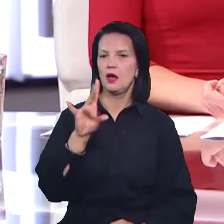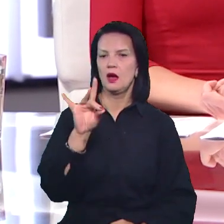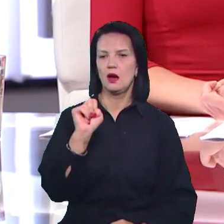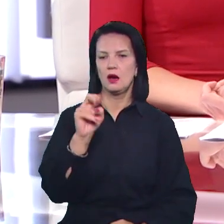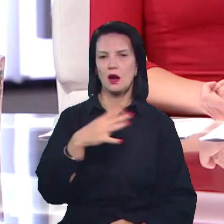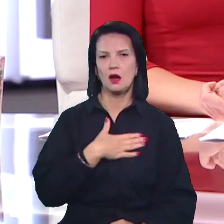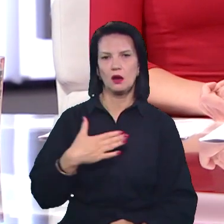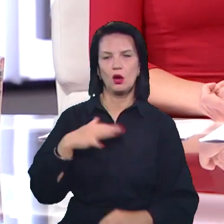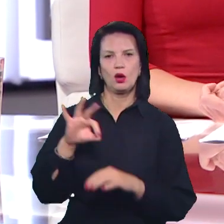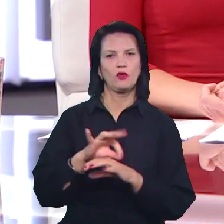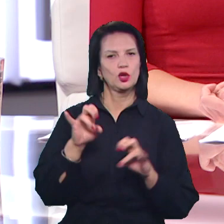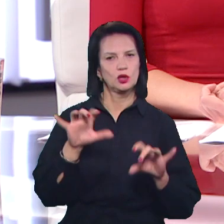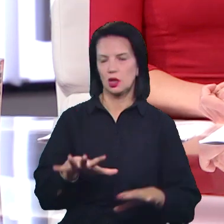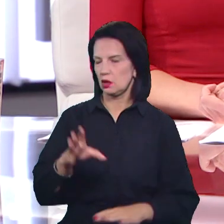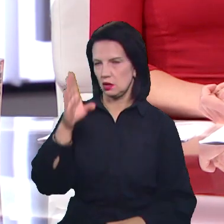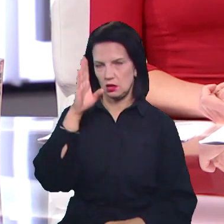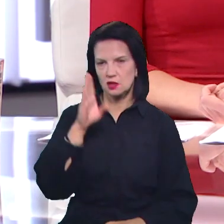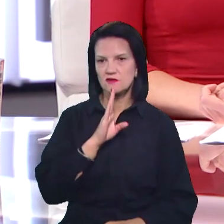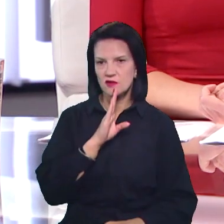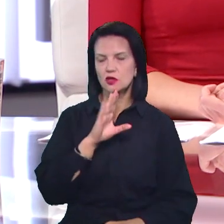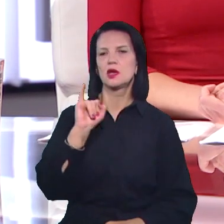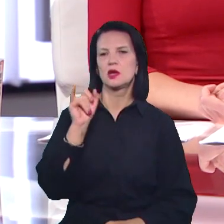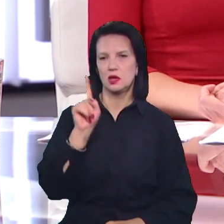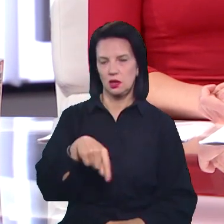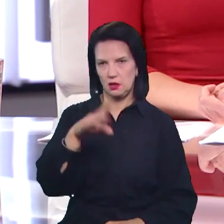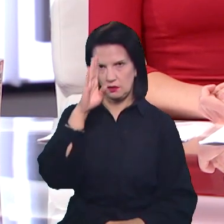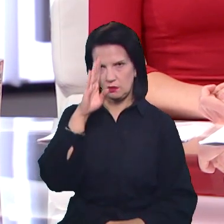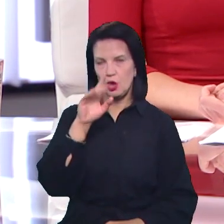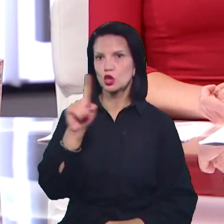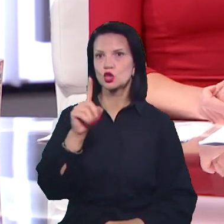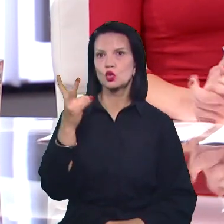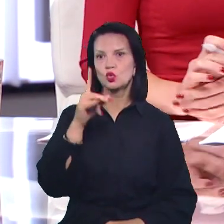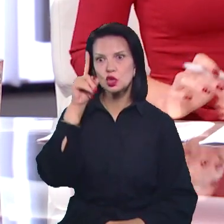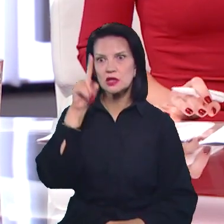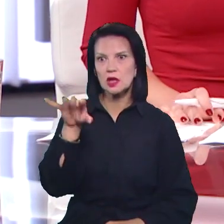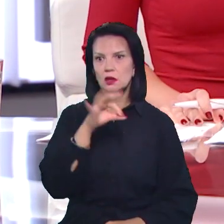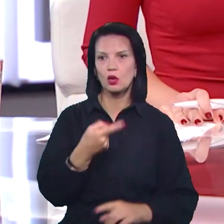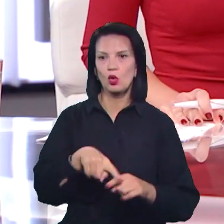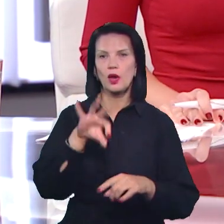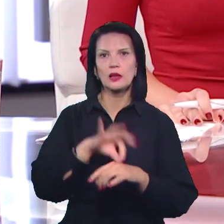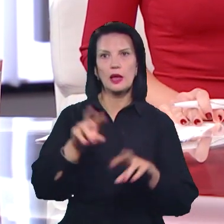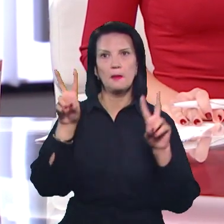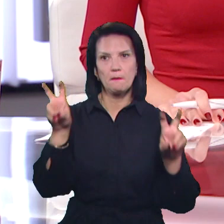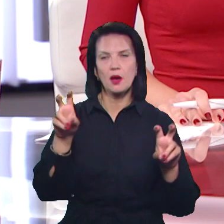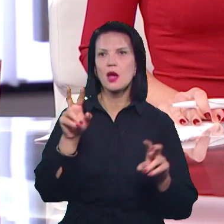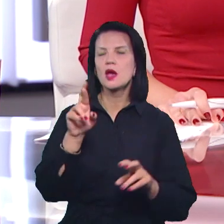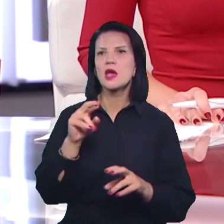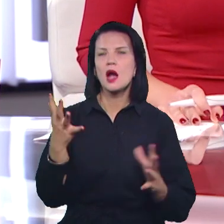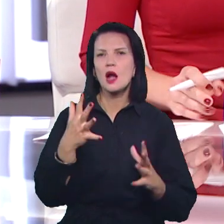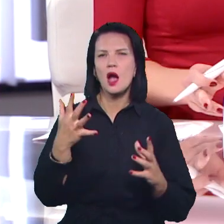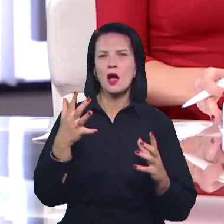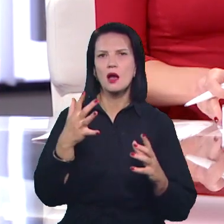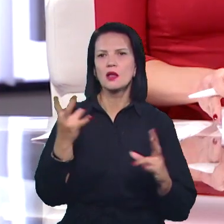хворіють не лише жінки, а й чоловіки. Що треба знати про цю недугу? Як її виявити? Яка техніка самообстеження? Та як часто потрібно